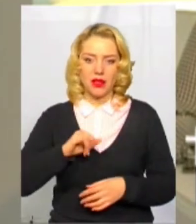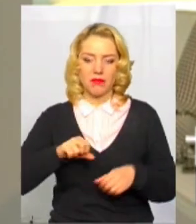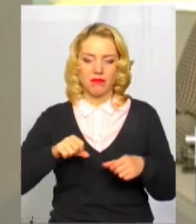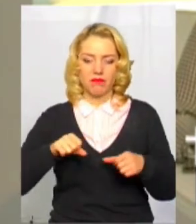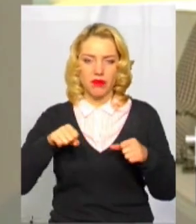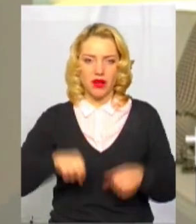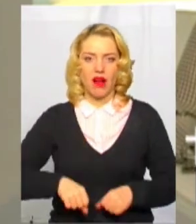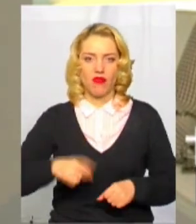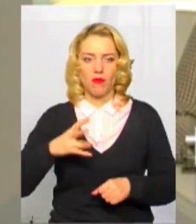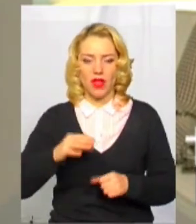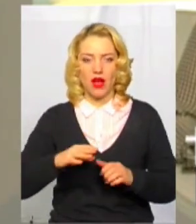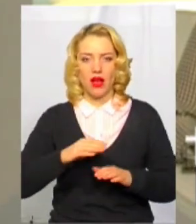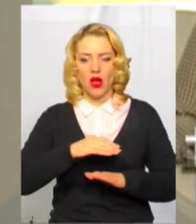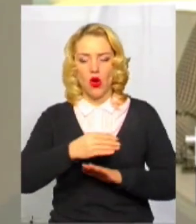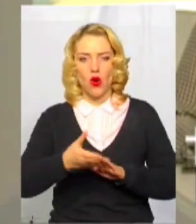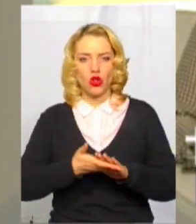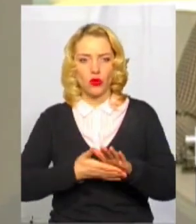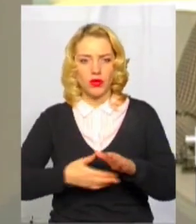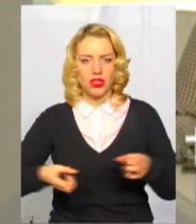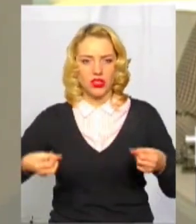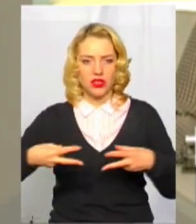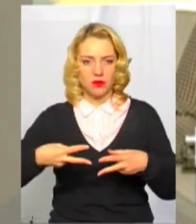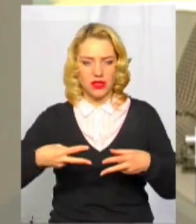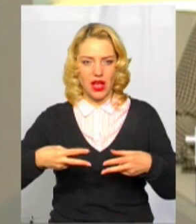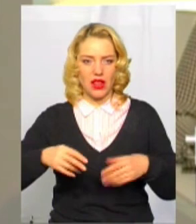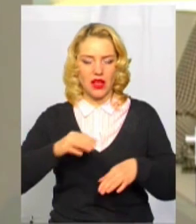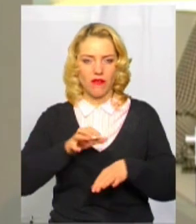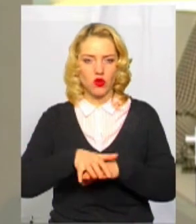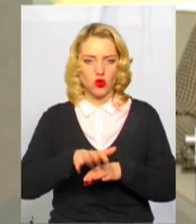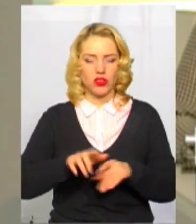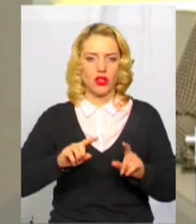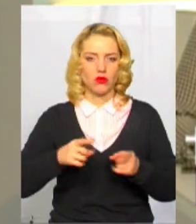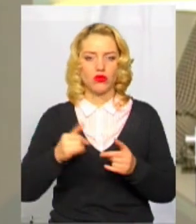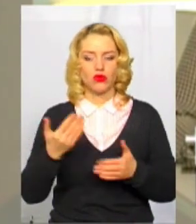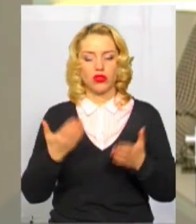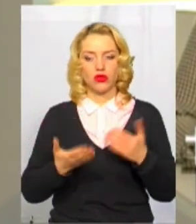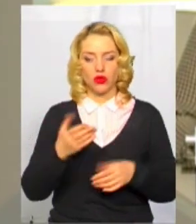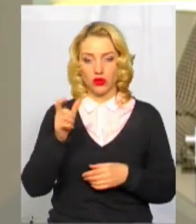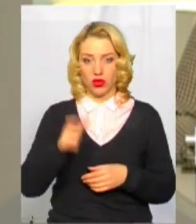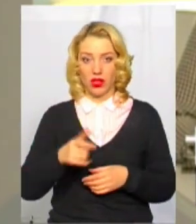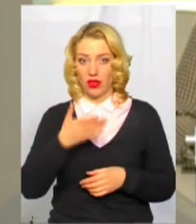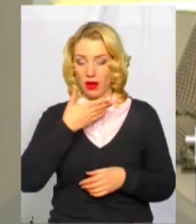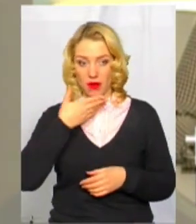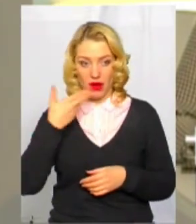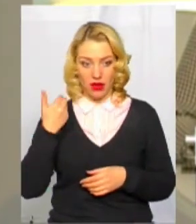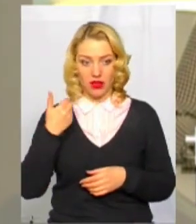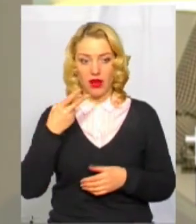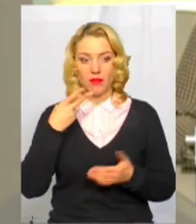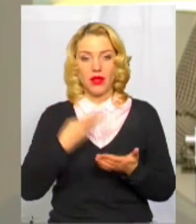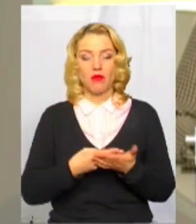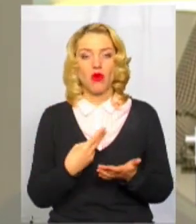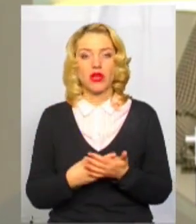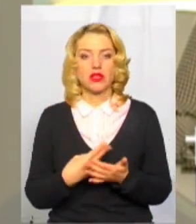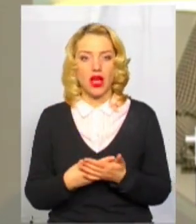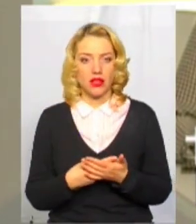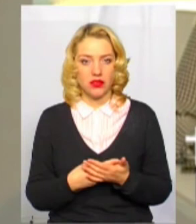на ортопедичне спеціалізоване взуття. Чому? Тому що, знаєте, якщо в людини немає показань,